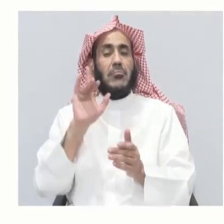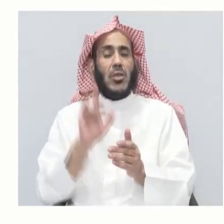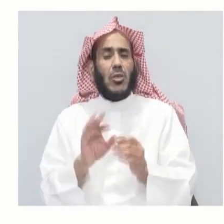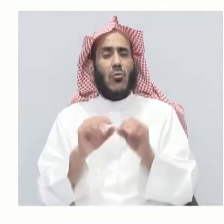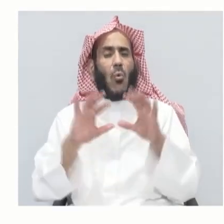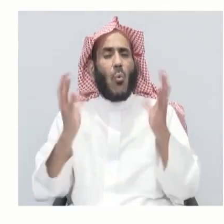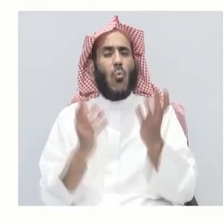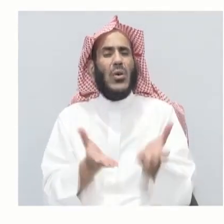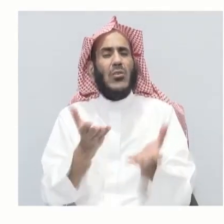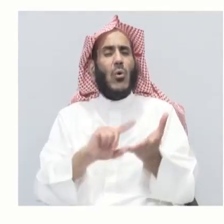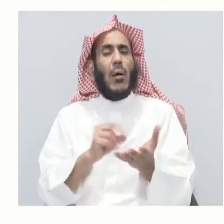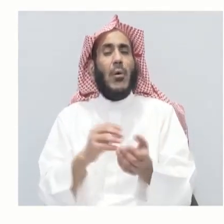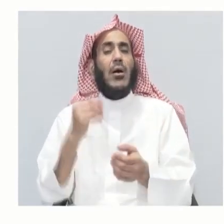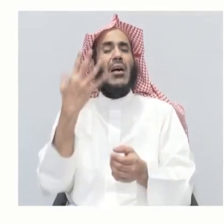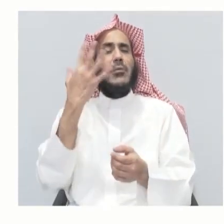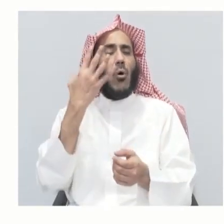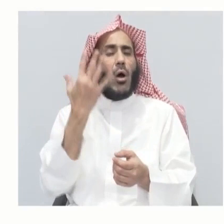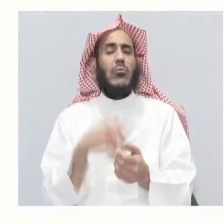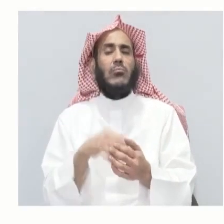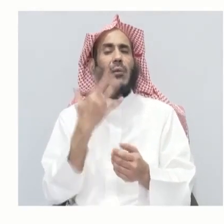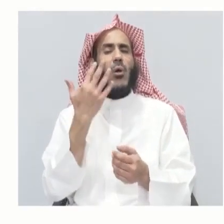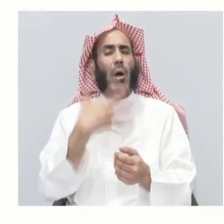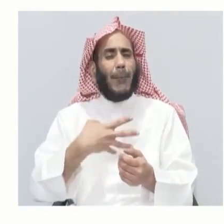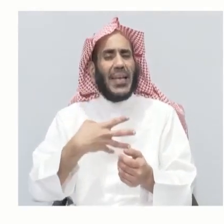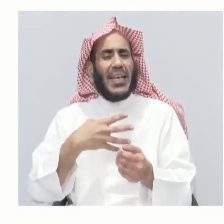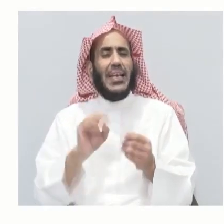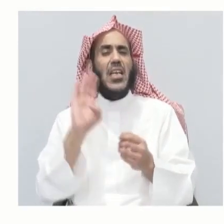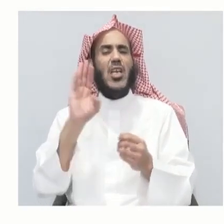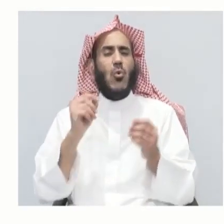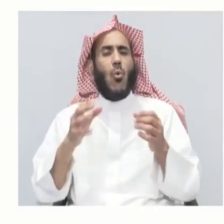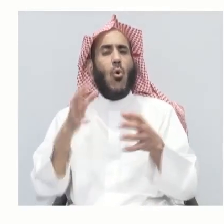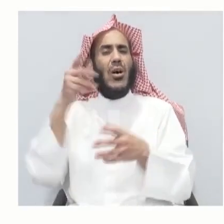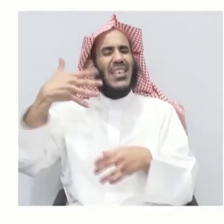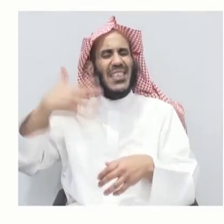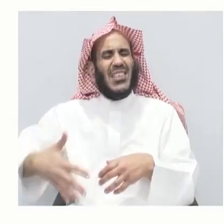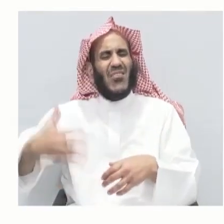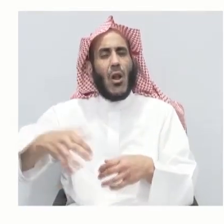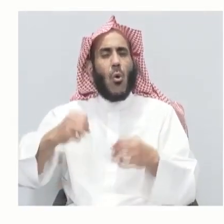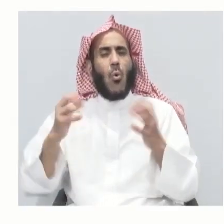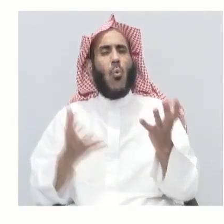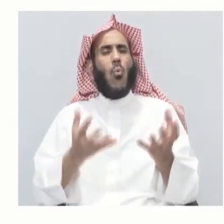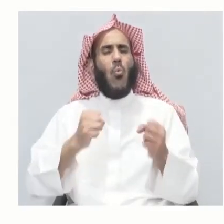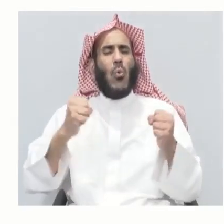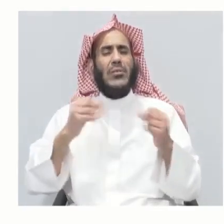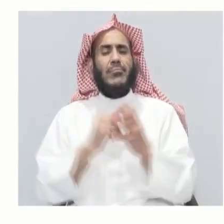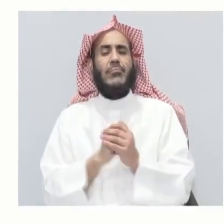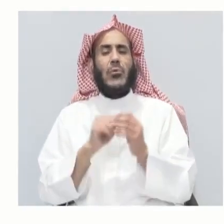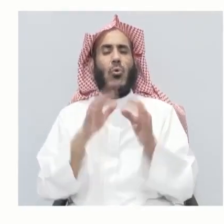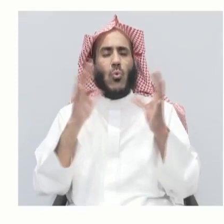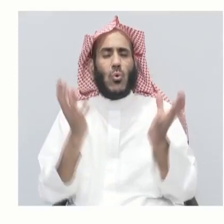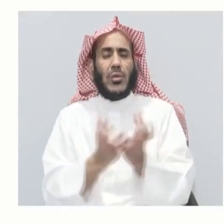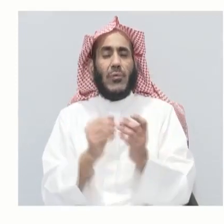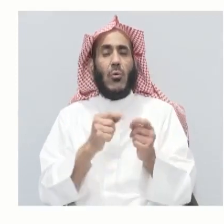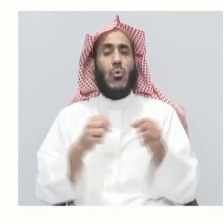كتلته 45 هذه كتله الطفل لنقل ام 1 في ارجوحه كتلتها اذا هذه كتله الطفل وهذه